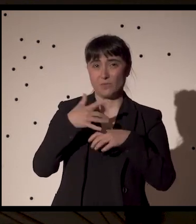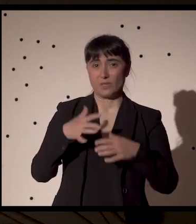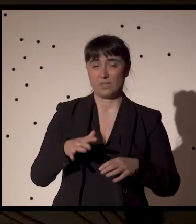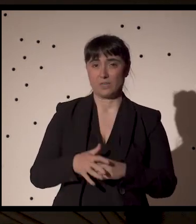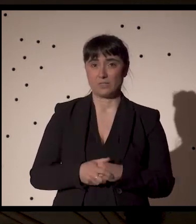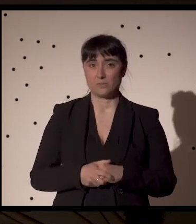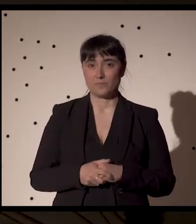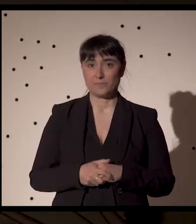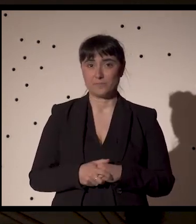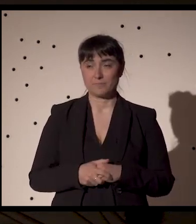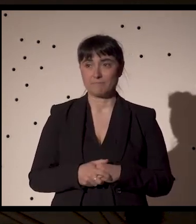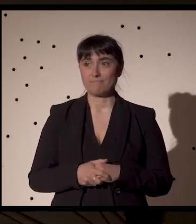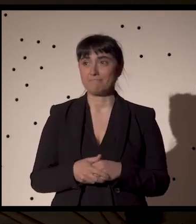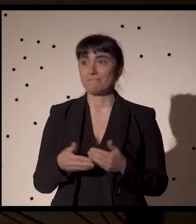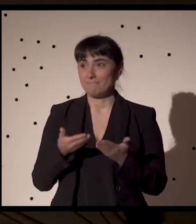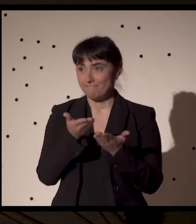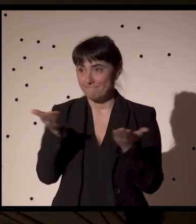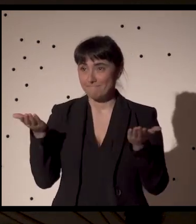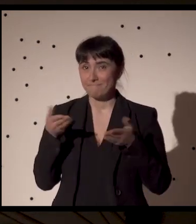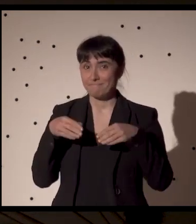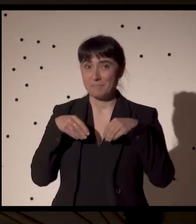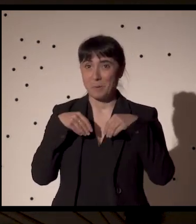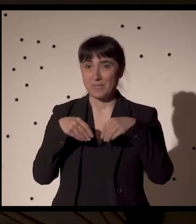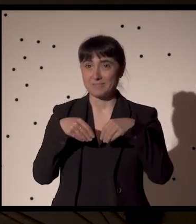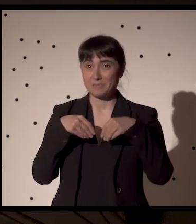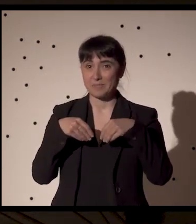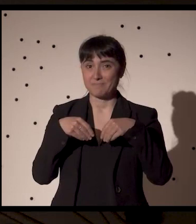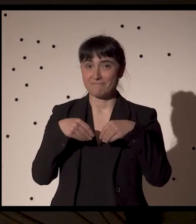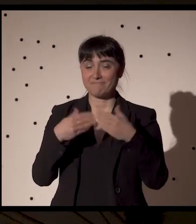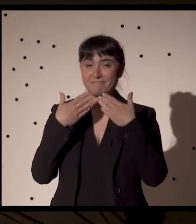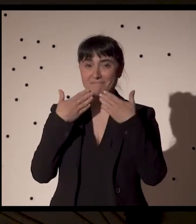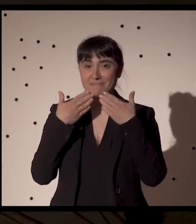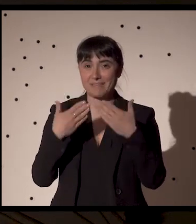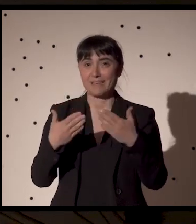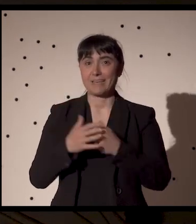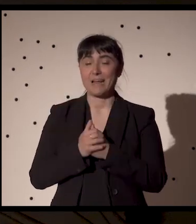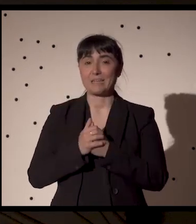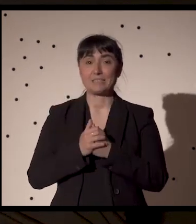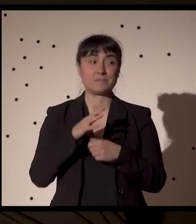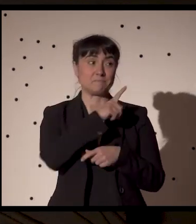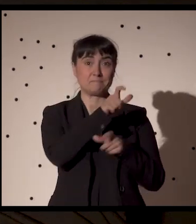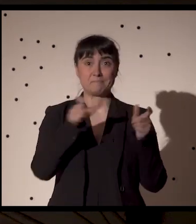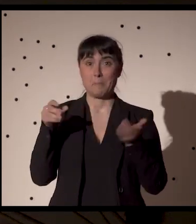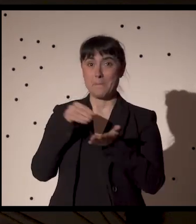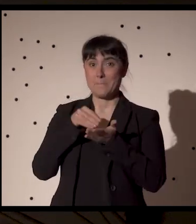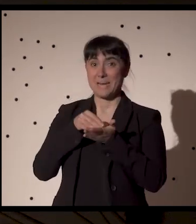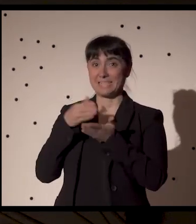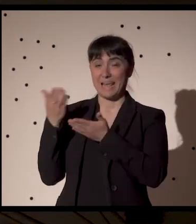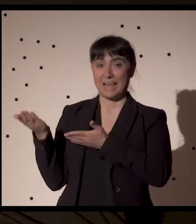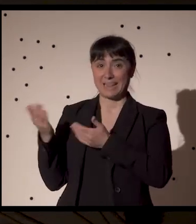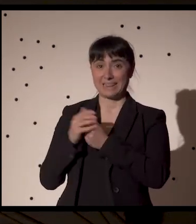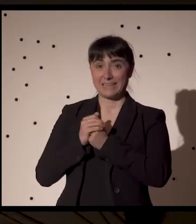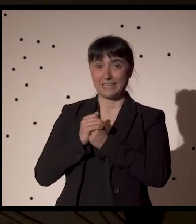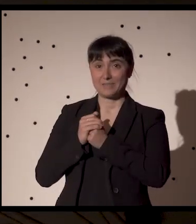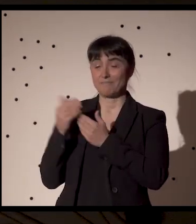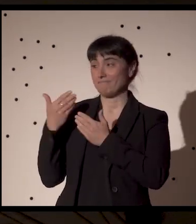naturalmente i partecipanti a questo nostro incontro i quali darò subito la parola Alla mia destra